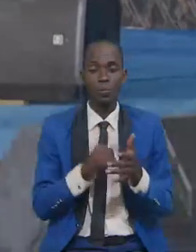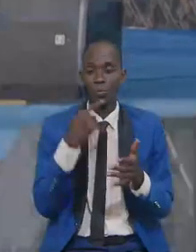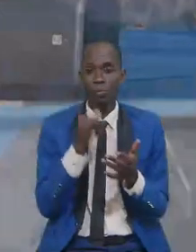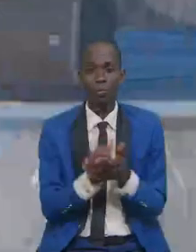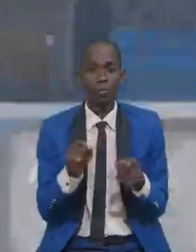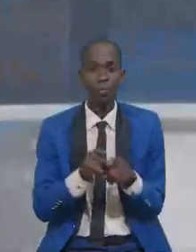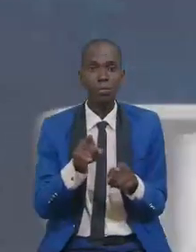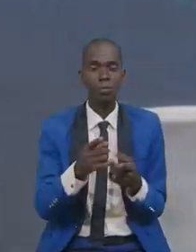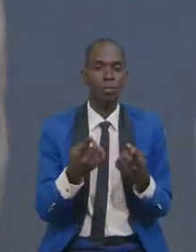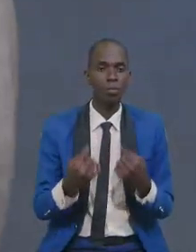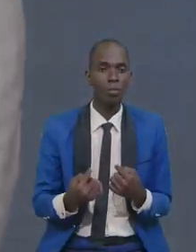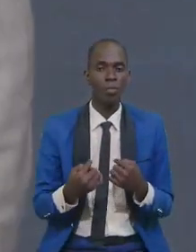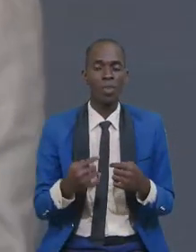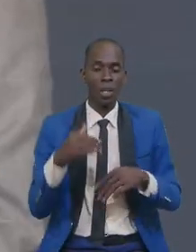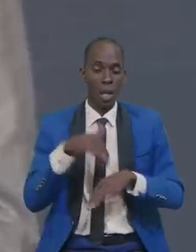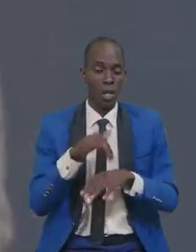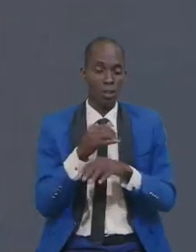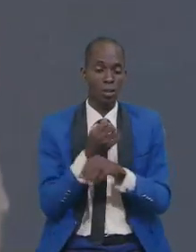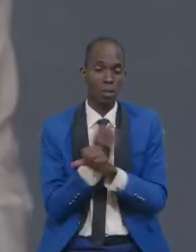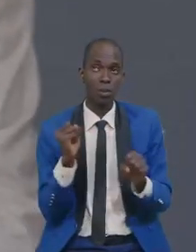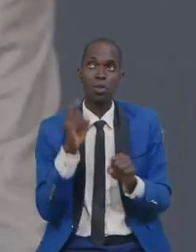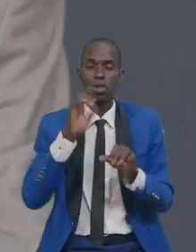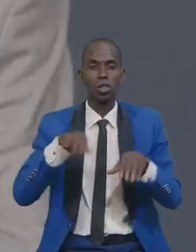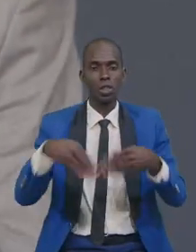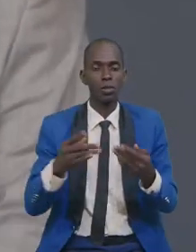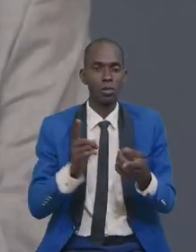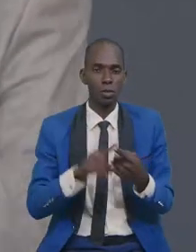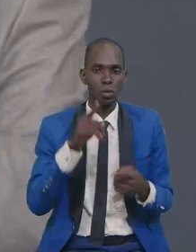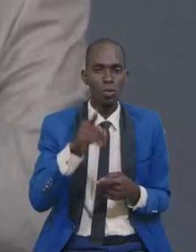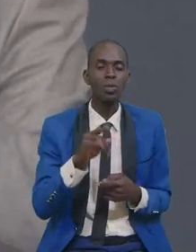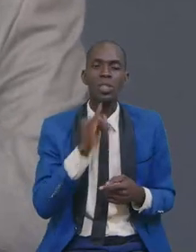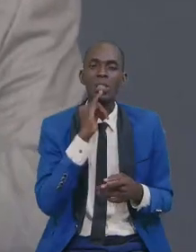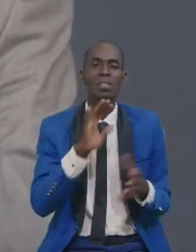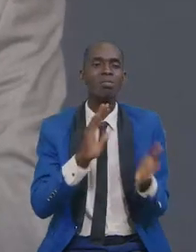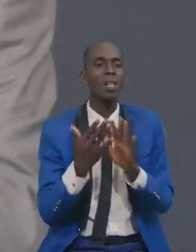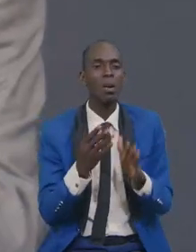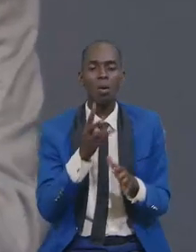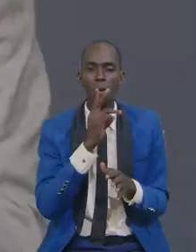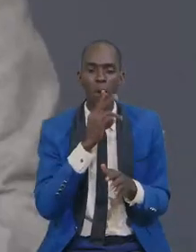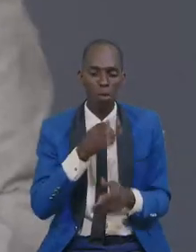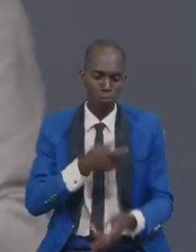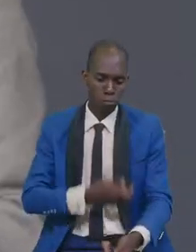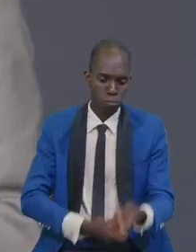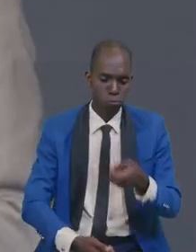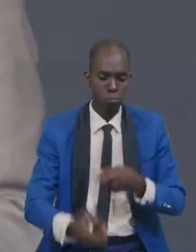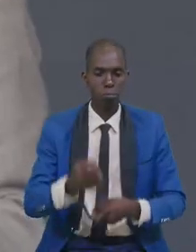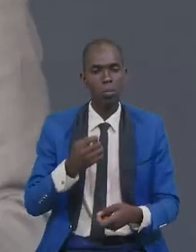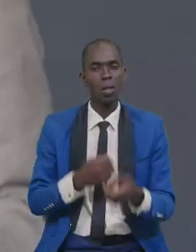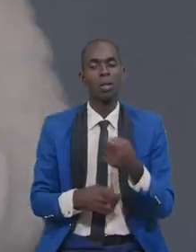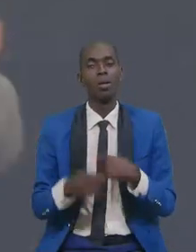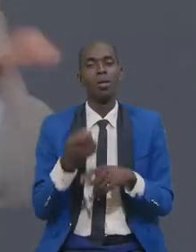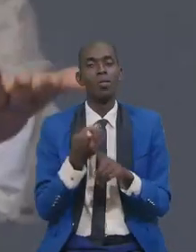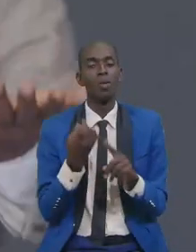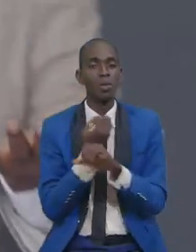Il dit, comme tu viens au salut, il nous donne, c'est comme si nous puisons l'eau du puits